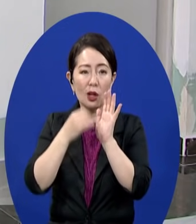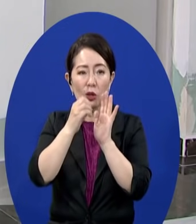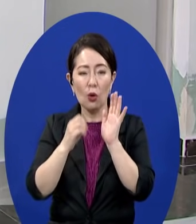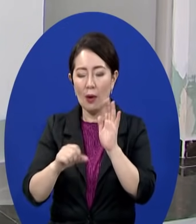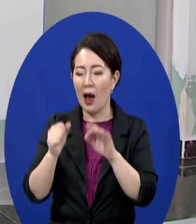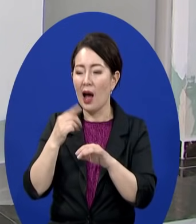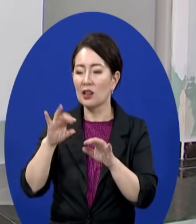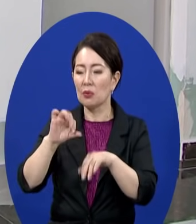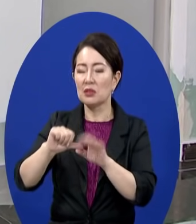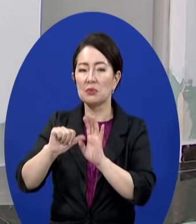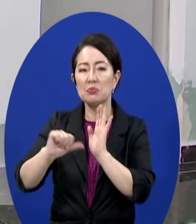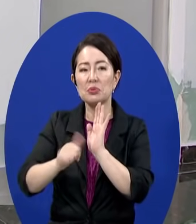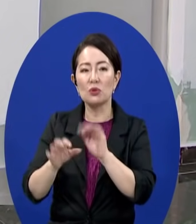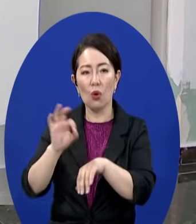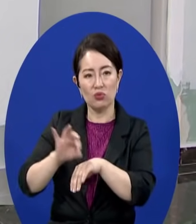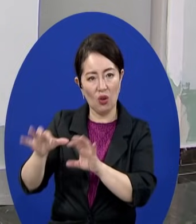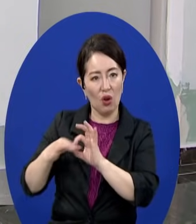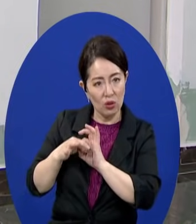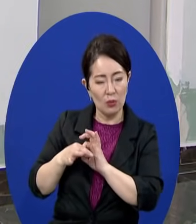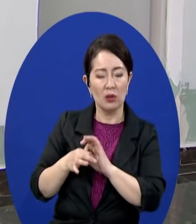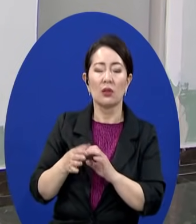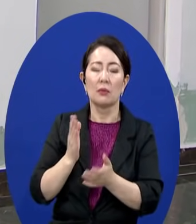бус өвчнөттэй холбоотой байгаа юм.